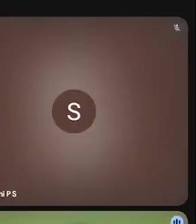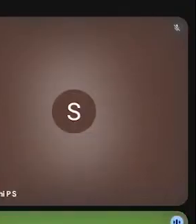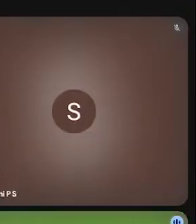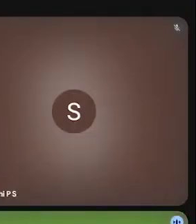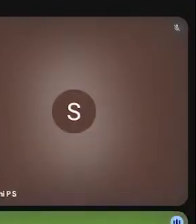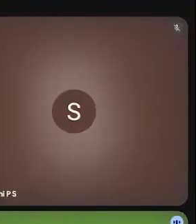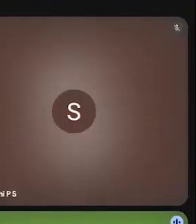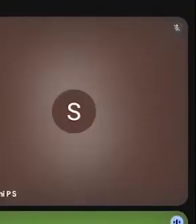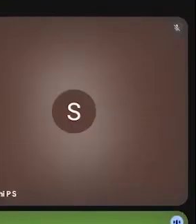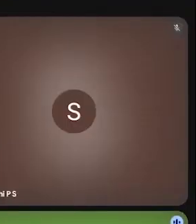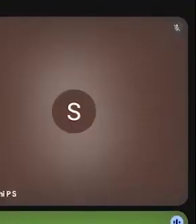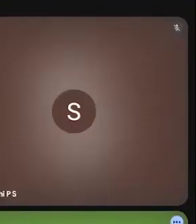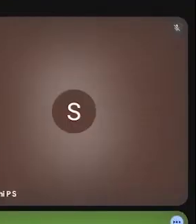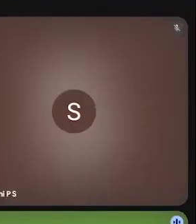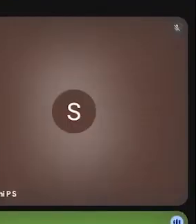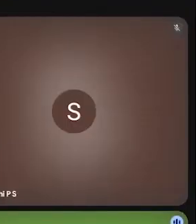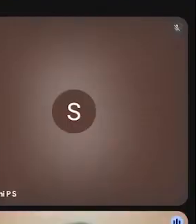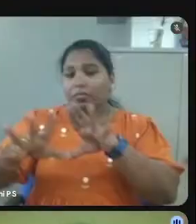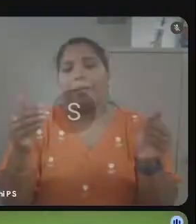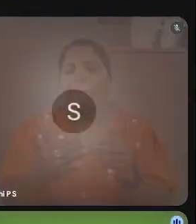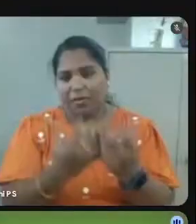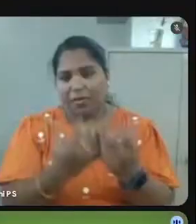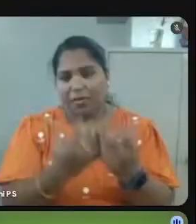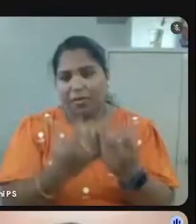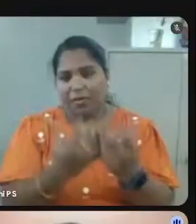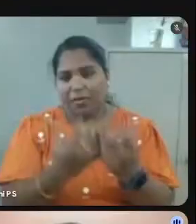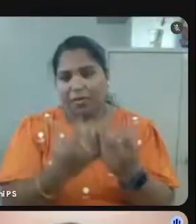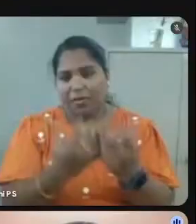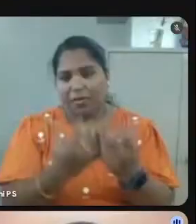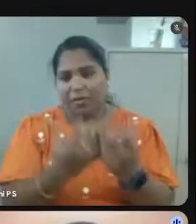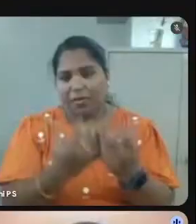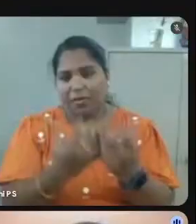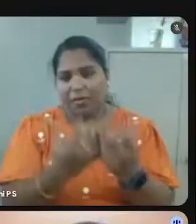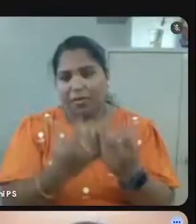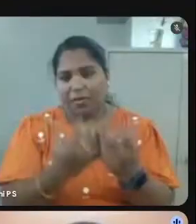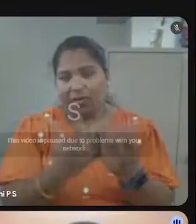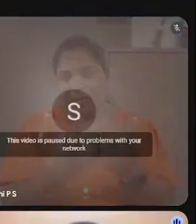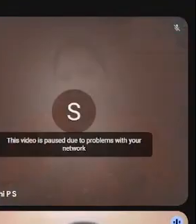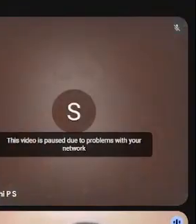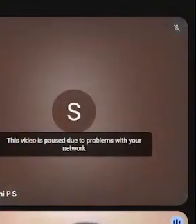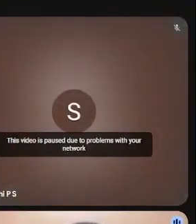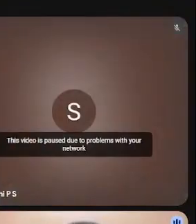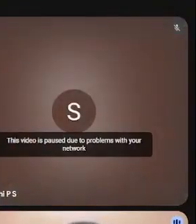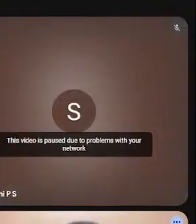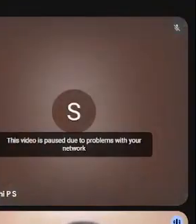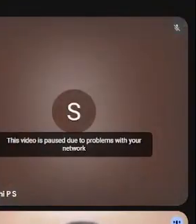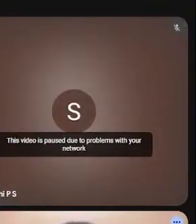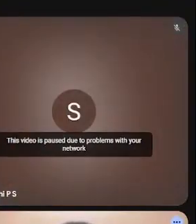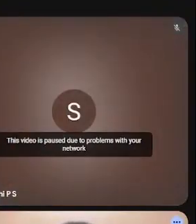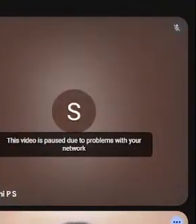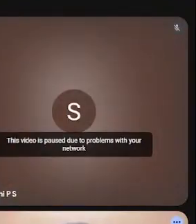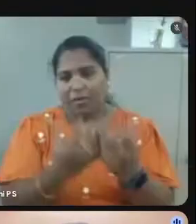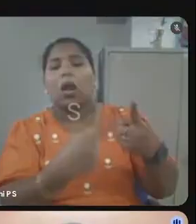ഇമ്മീഡിയറ്റ് ആയിട്ട് ഒരു ഓക്യുപേഷൻ തെറപ്പിസ്റ്റ് ഒന്ന് കാണണം. അത് ഒരു പ്രൈവറ്റ് ഏരിയയില്, ക്ലോസ്ഡ് ഏരിയയില്, ബാത്റൂമില് അങ്ങനെ പോയി ചെയ്യണം. അവർ പ്രാക്ടീസ്